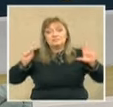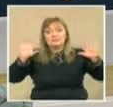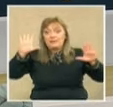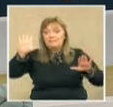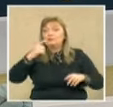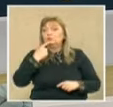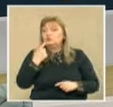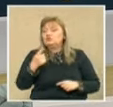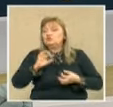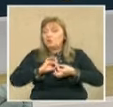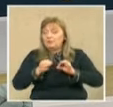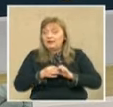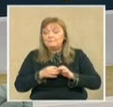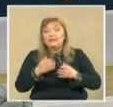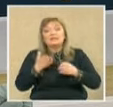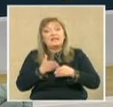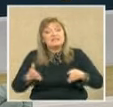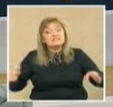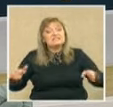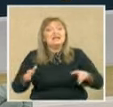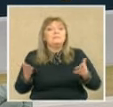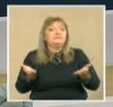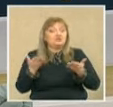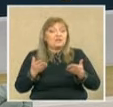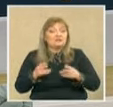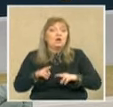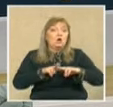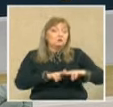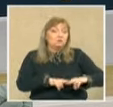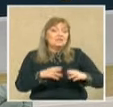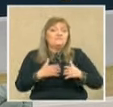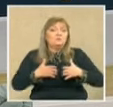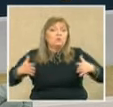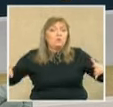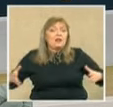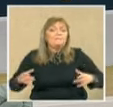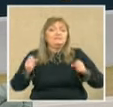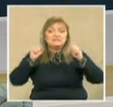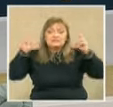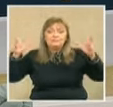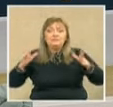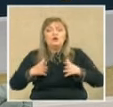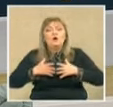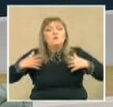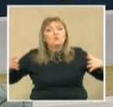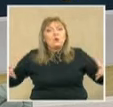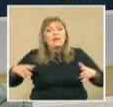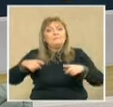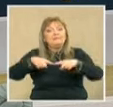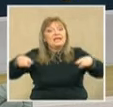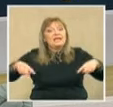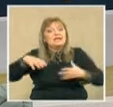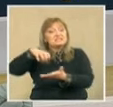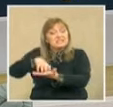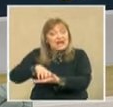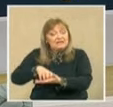разделим малко нещата и да оставим големите събития в големите зали, като фестивалния конгресен център на Варна, а по-камерните